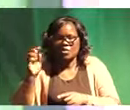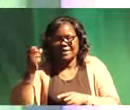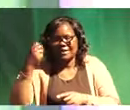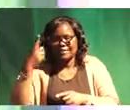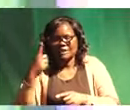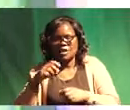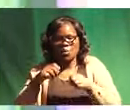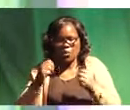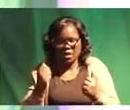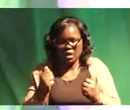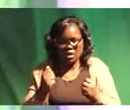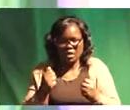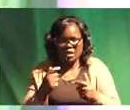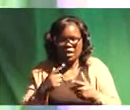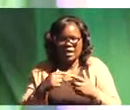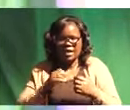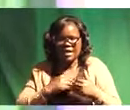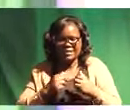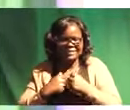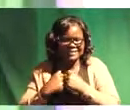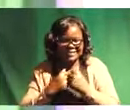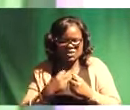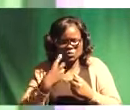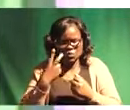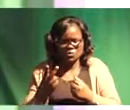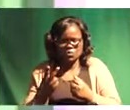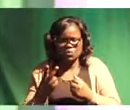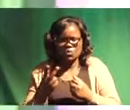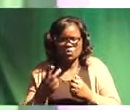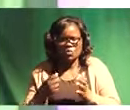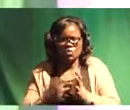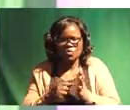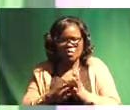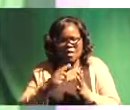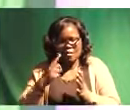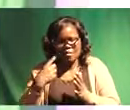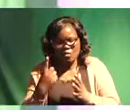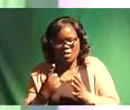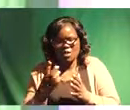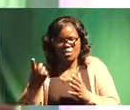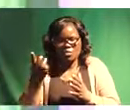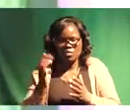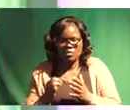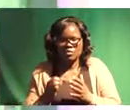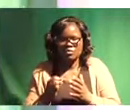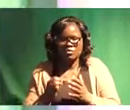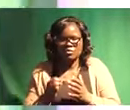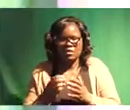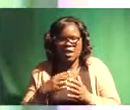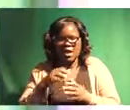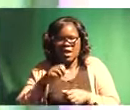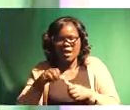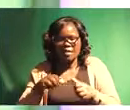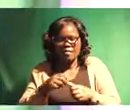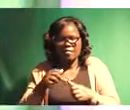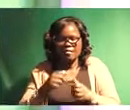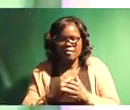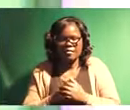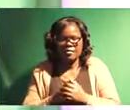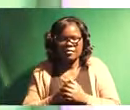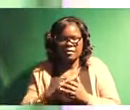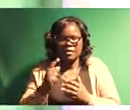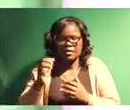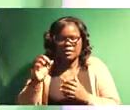sana. Amekuwa na changamoto mbili. Shida ya kwanza ilikuwa ni mambo ya terms